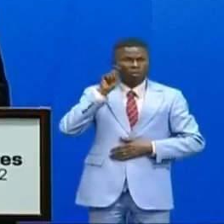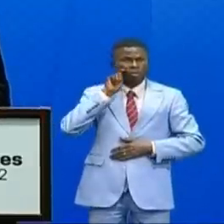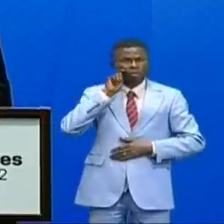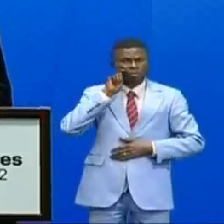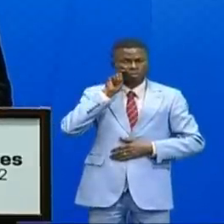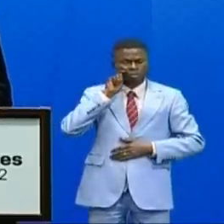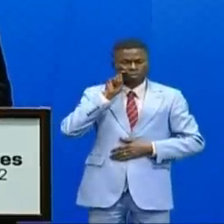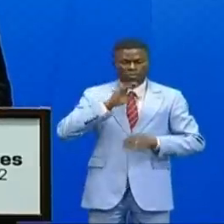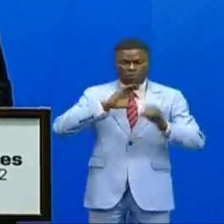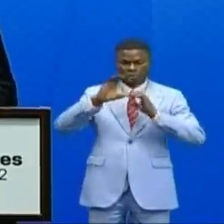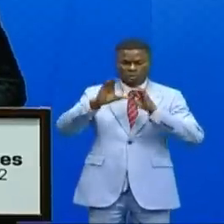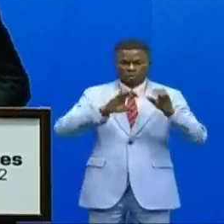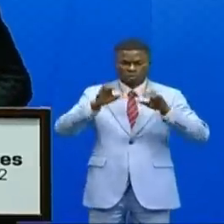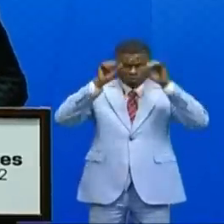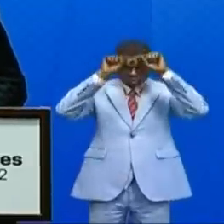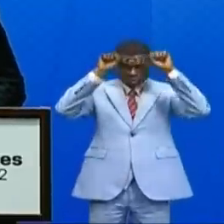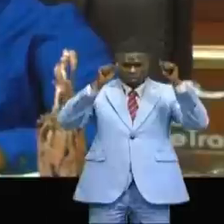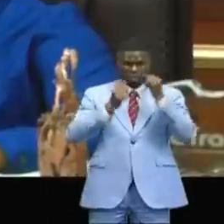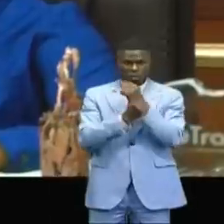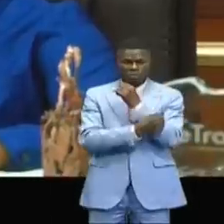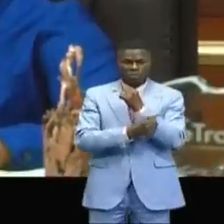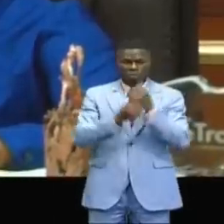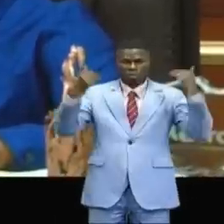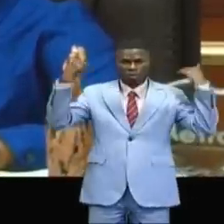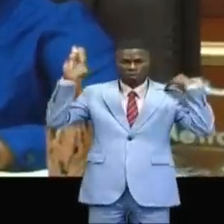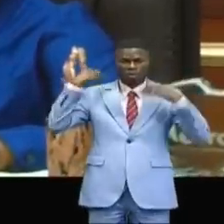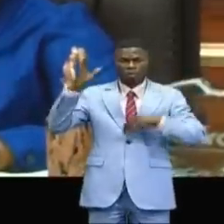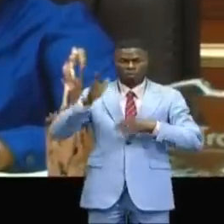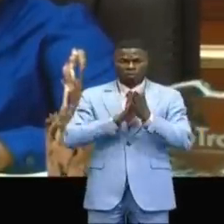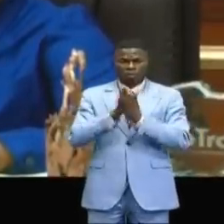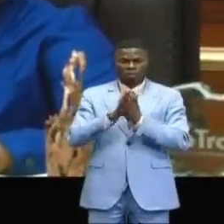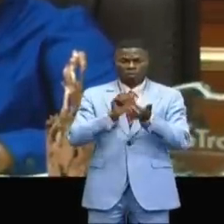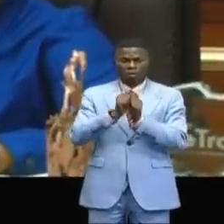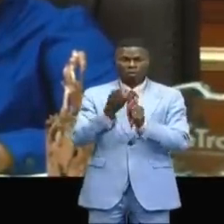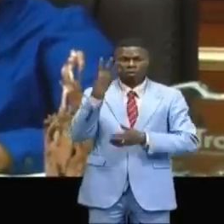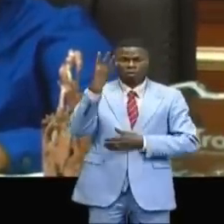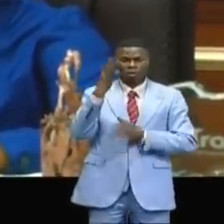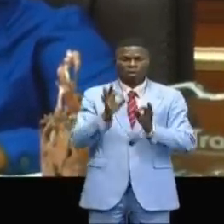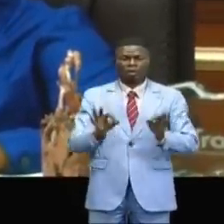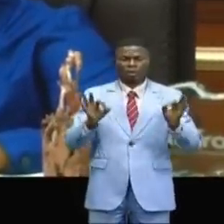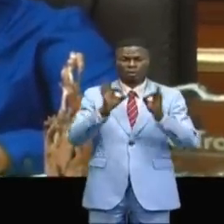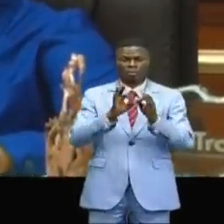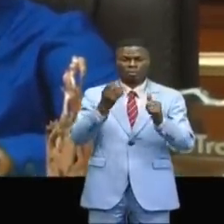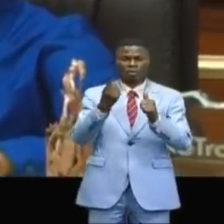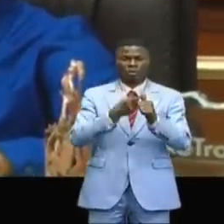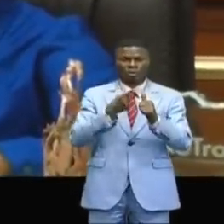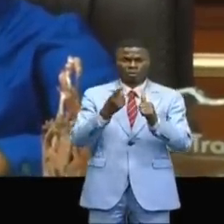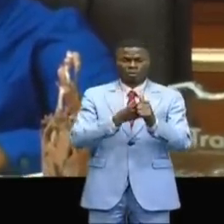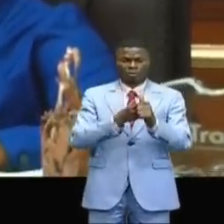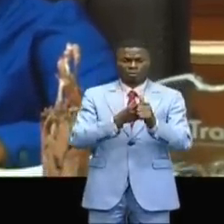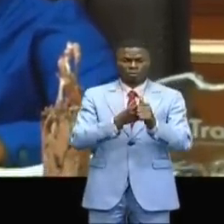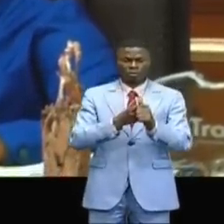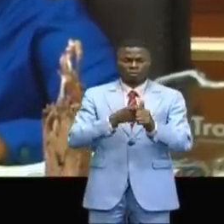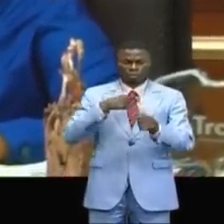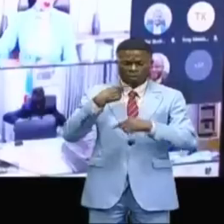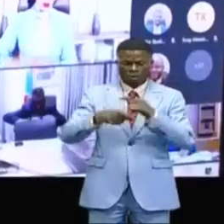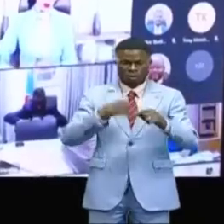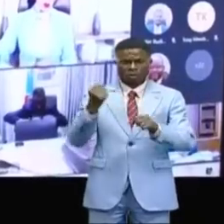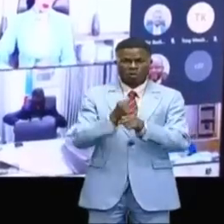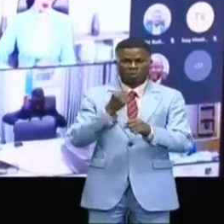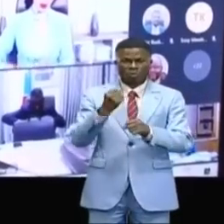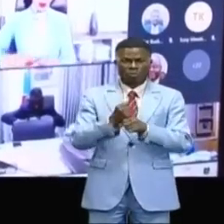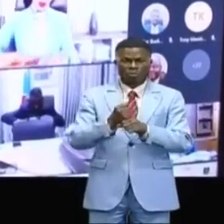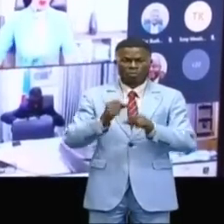La communication du président de la République, chef de l'État, a porté sur 4 points principaux, à savoir de la relance des activités